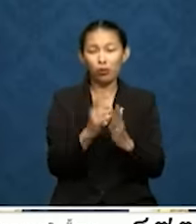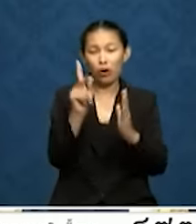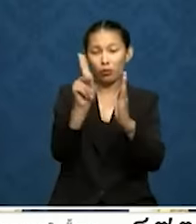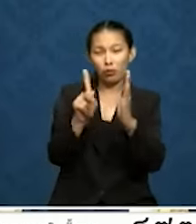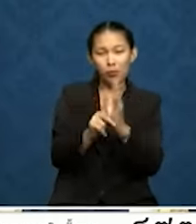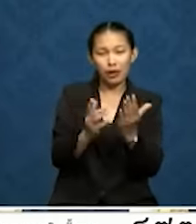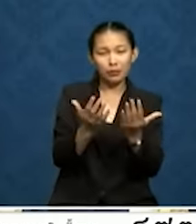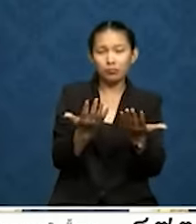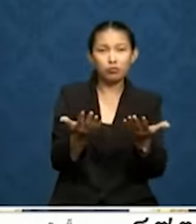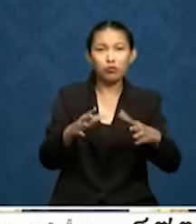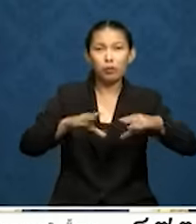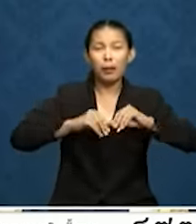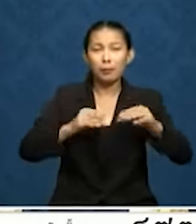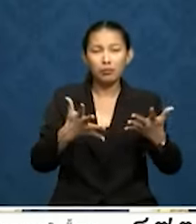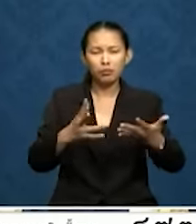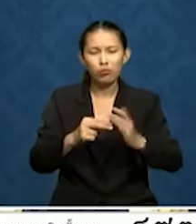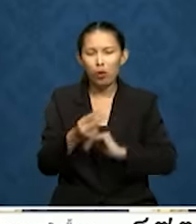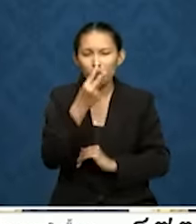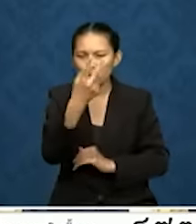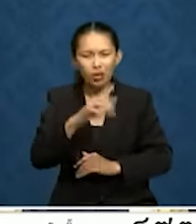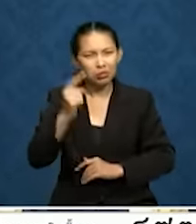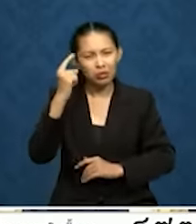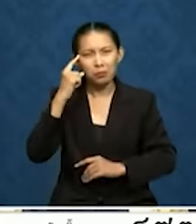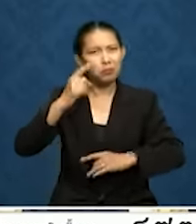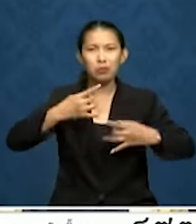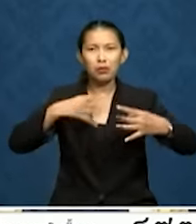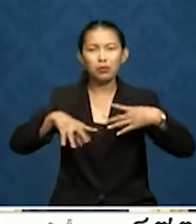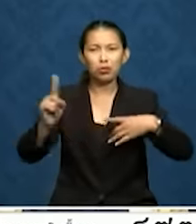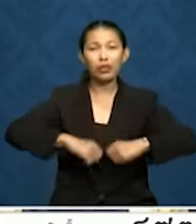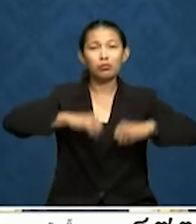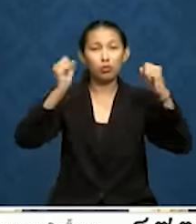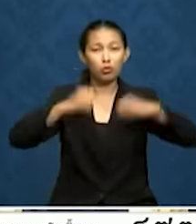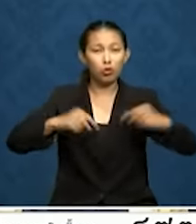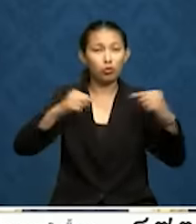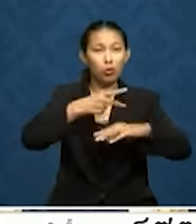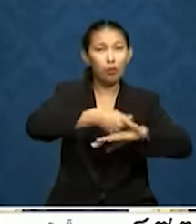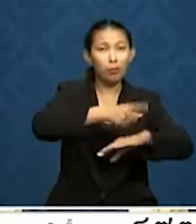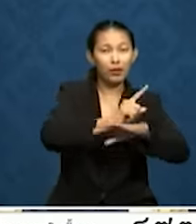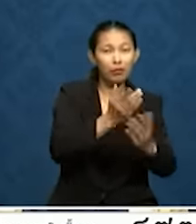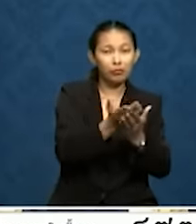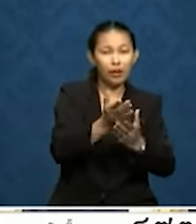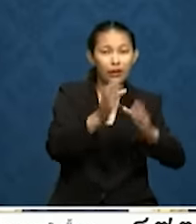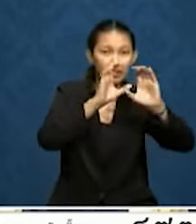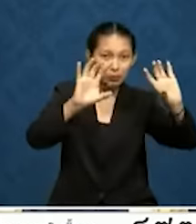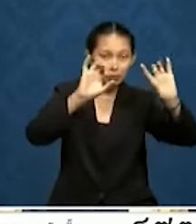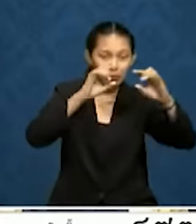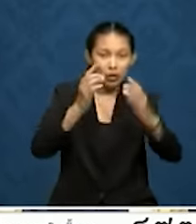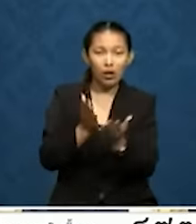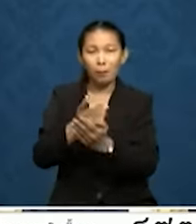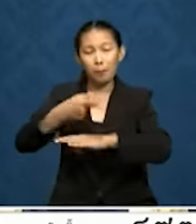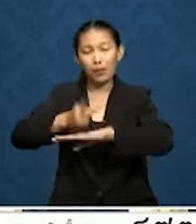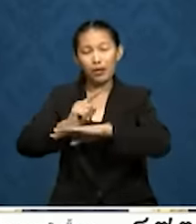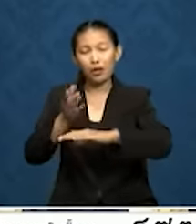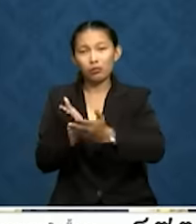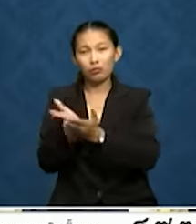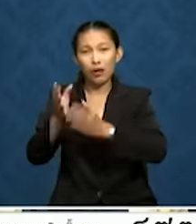องรับผมไม่เห็นด้วยกับข้อตกลงกันระหว่างประธานวิปฝ่ายค้านฝ่ายรัฐบาลทั้งที่ผ